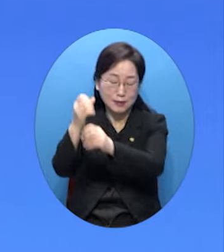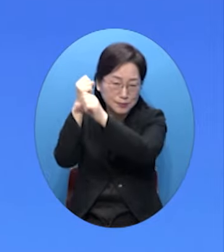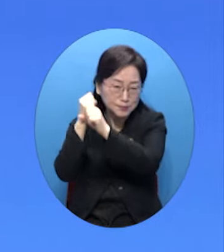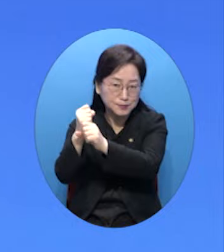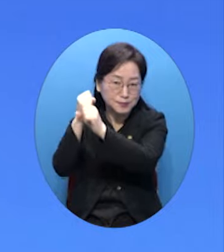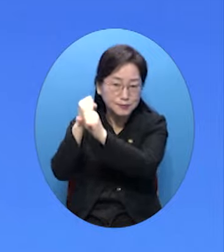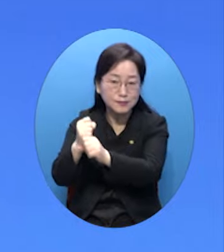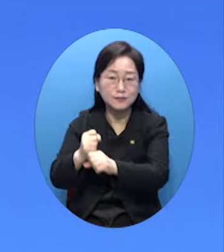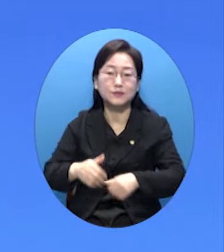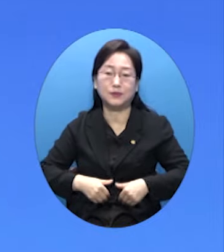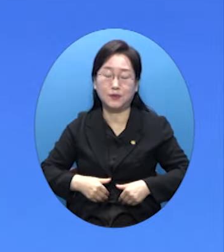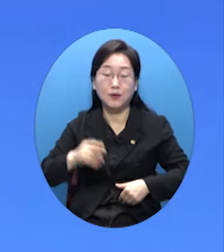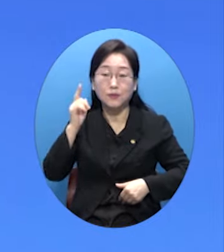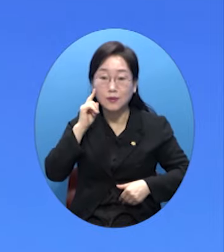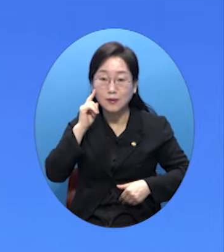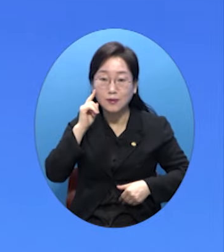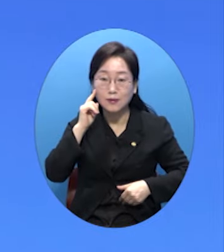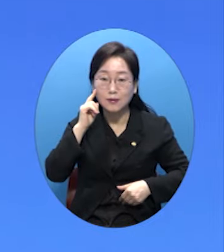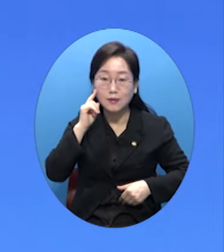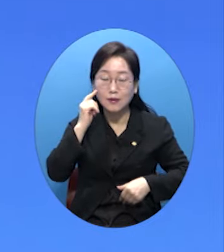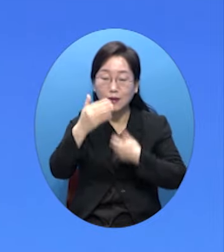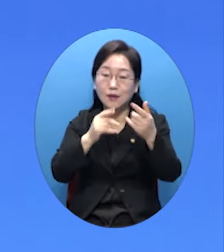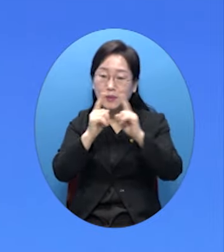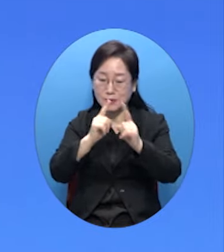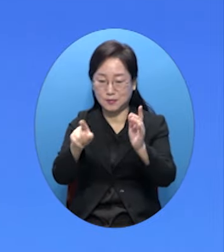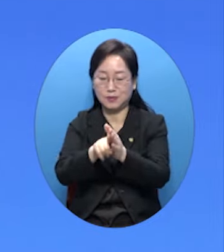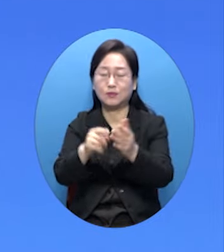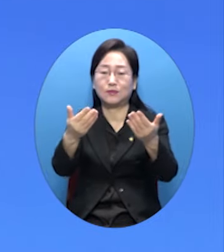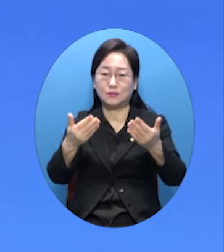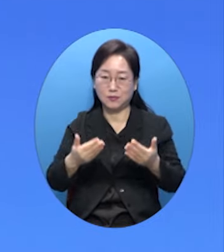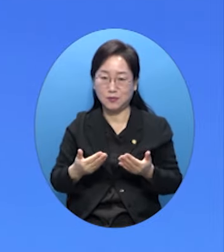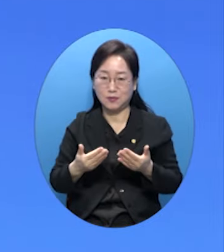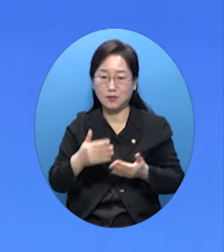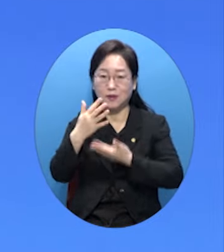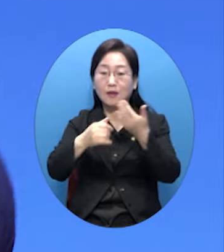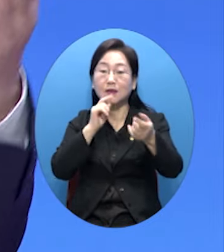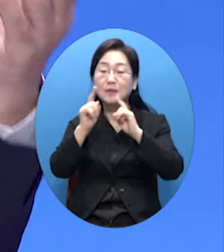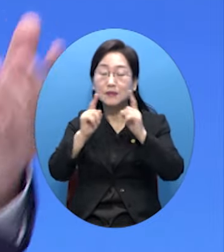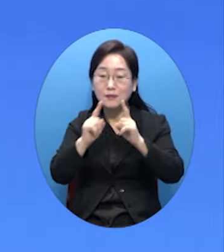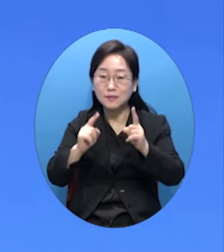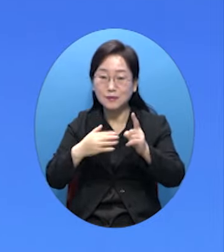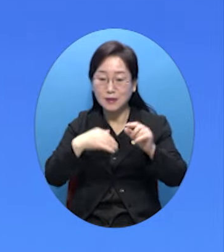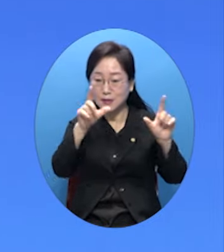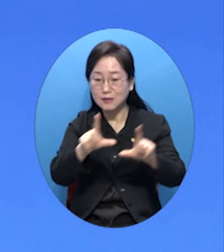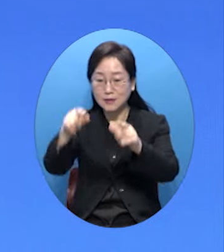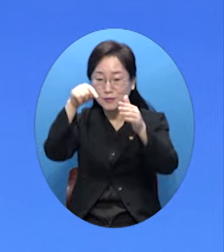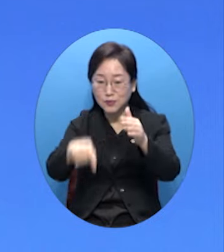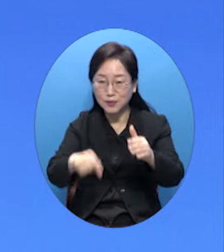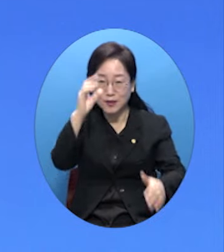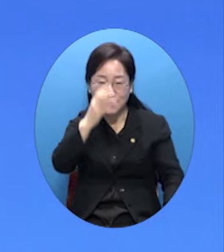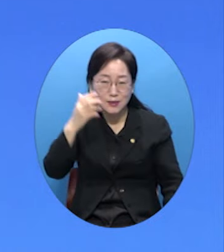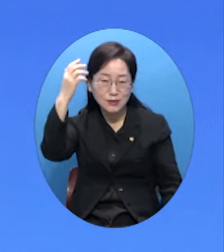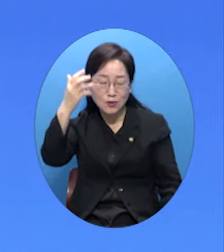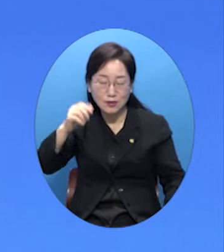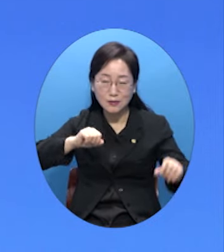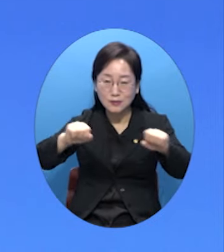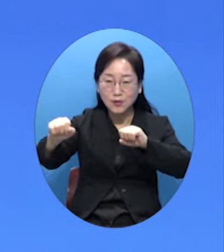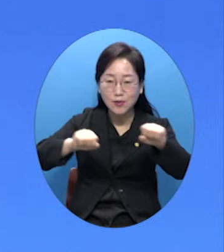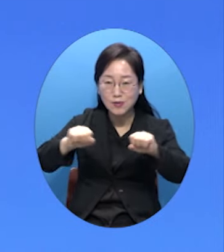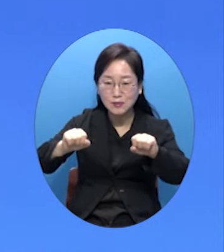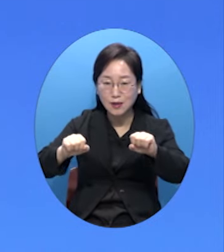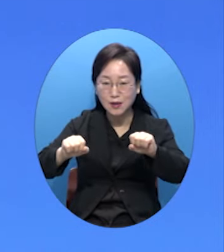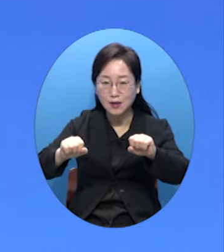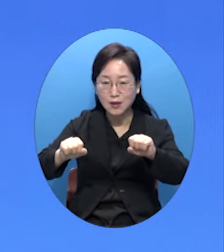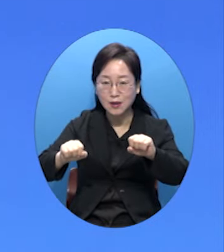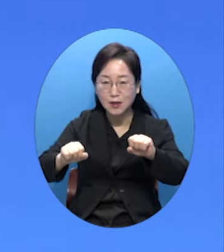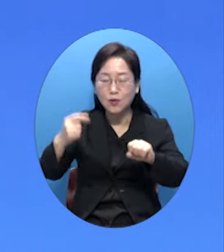왜? 말씀이 내게 믿음을 가져주고 말씀이 내 삶 가운데 성령의 역사를 일으키기